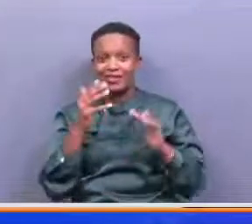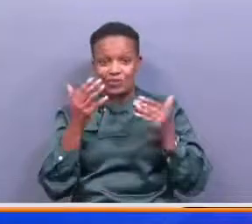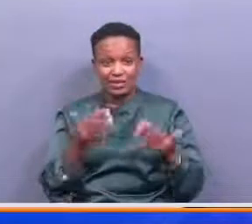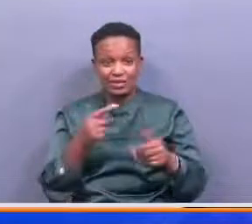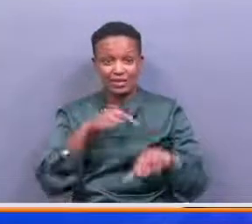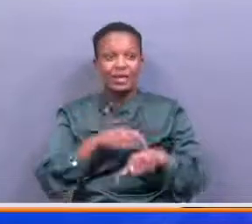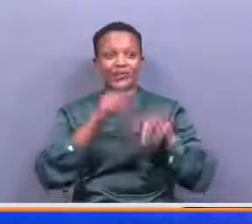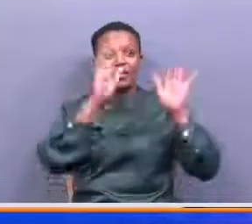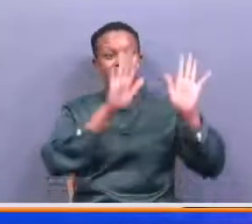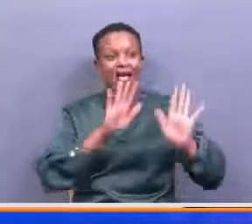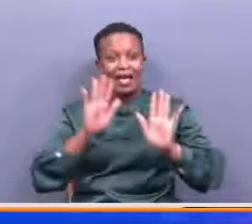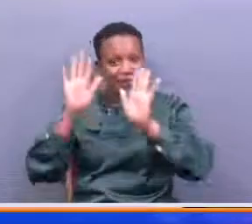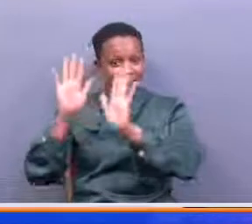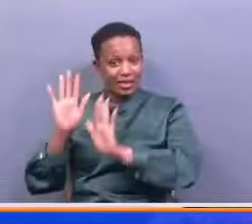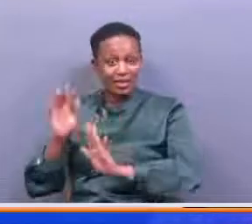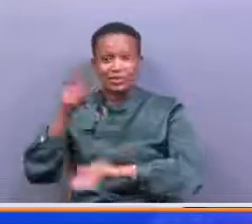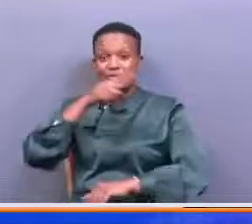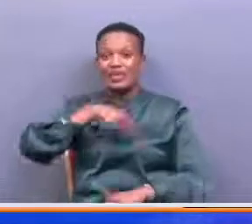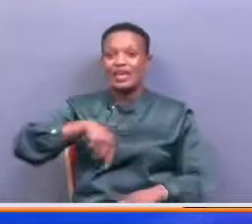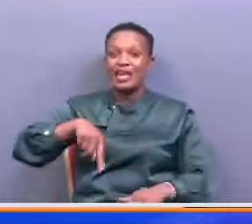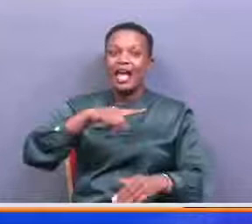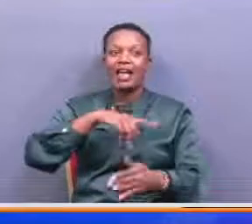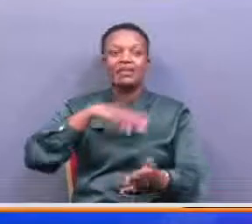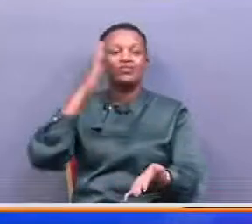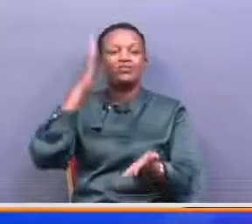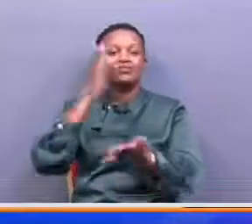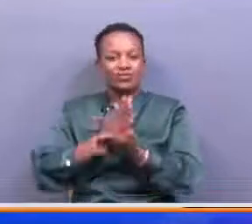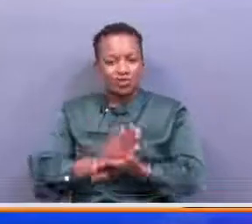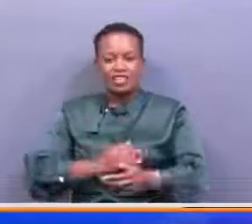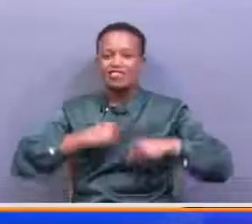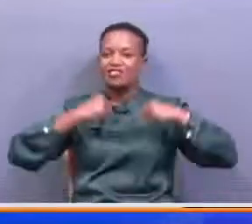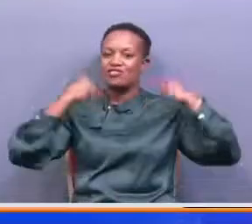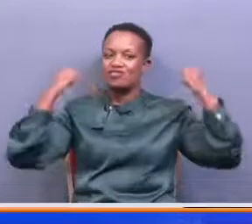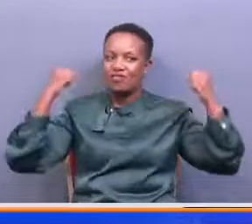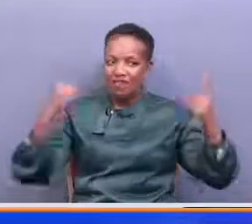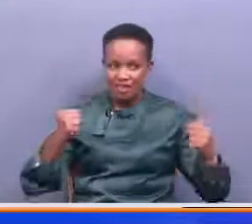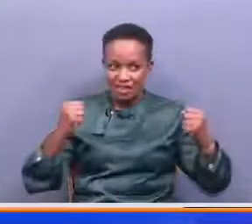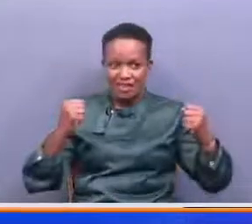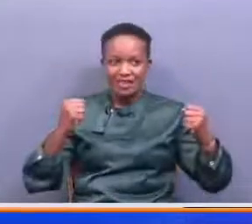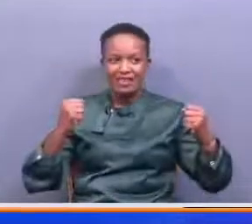campaign, we are truly unbogable and